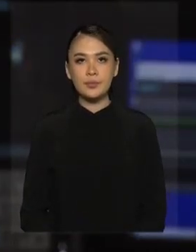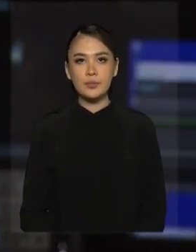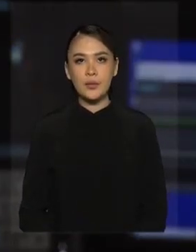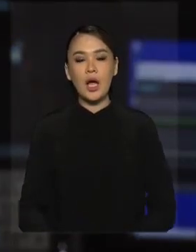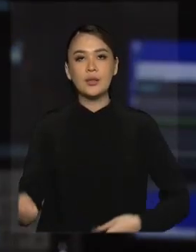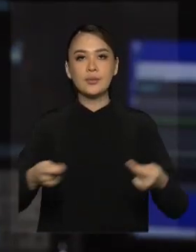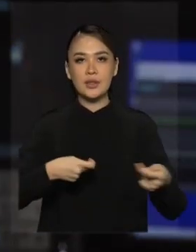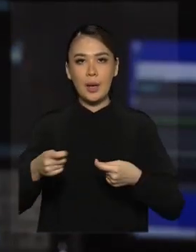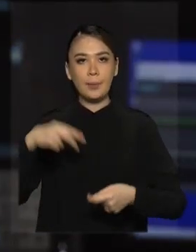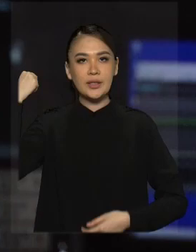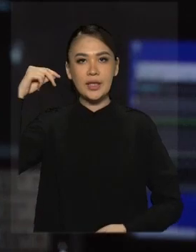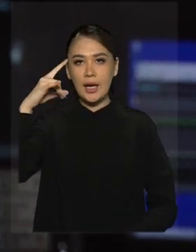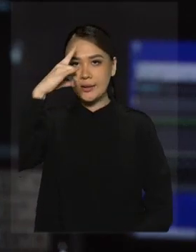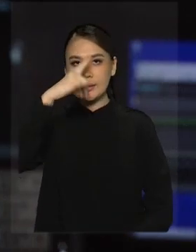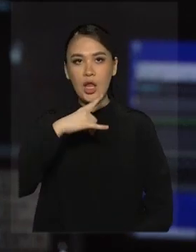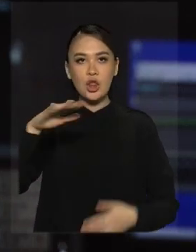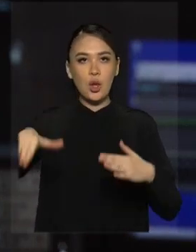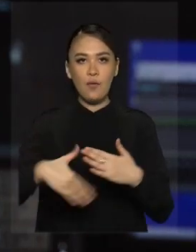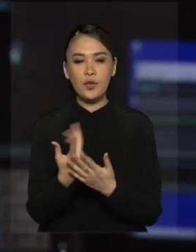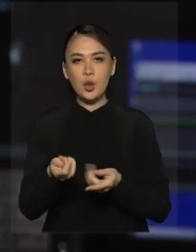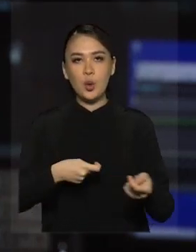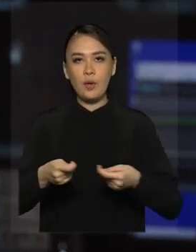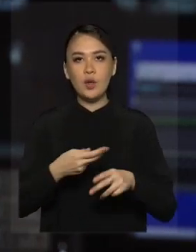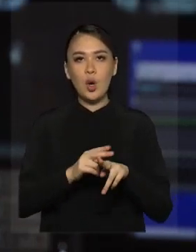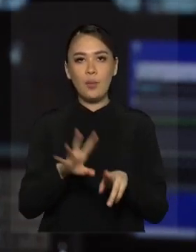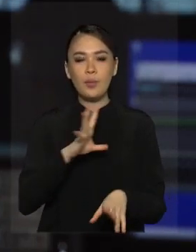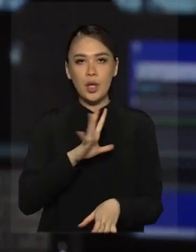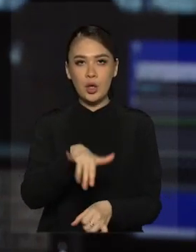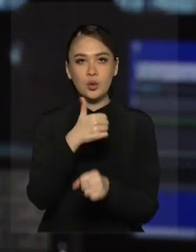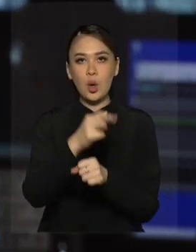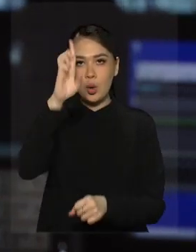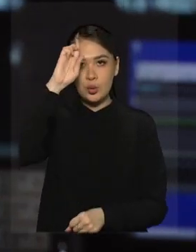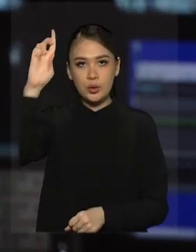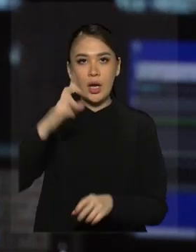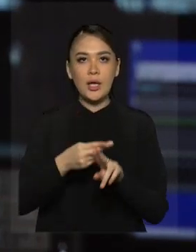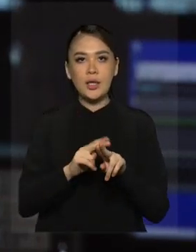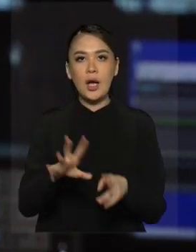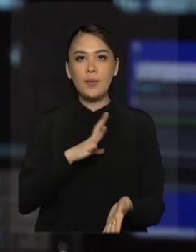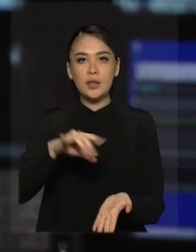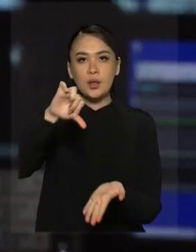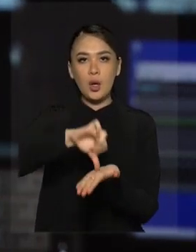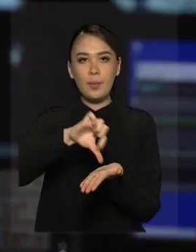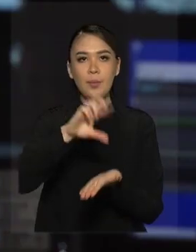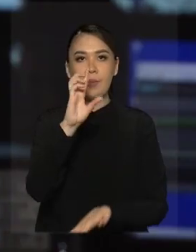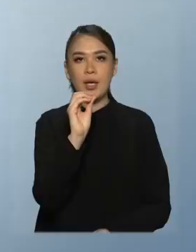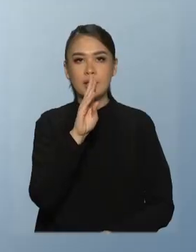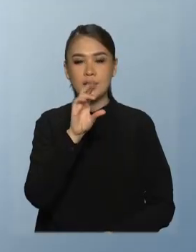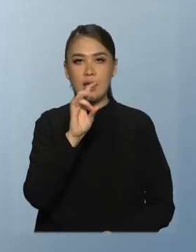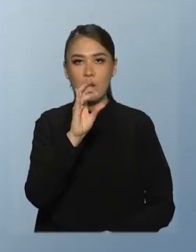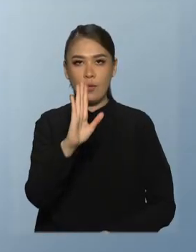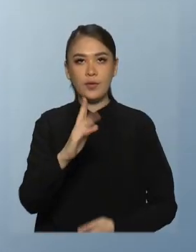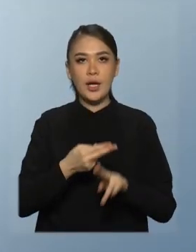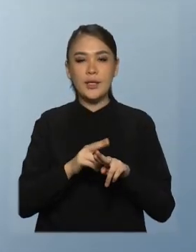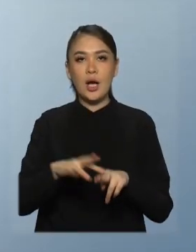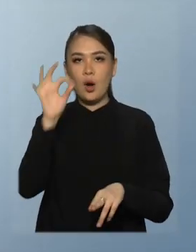У администрации президента Казахстана новый руководитель. Указом главы государства на эту должность назначен Олжас Бектенов. На